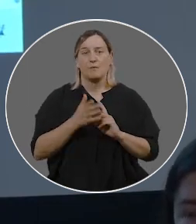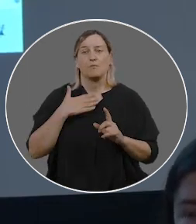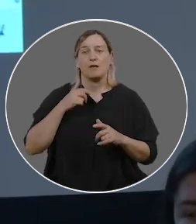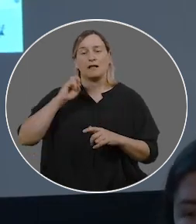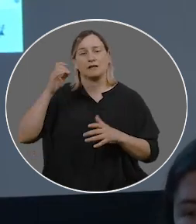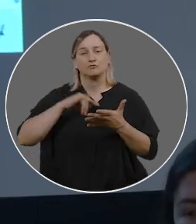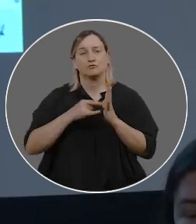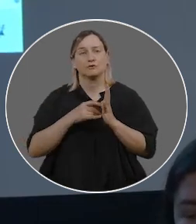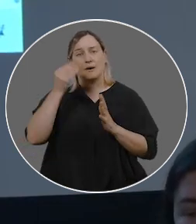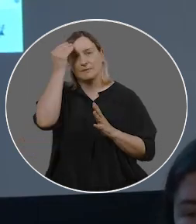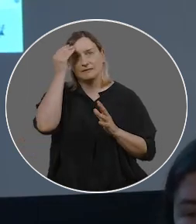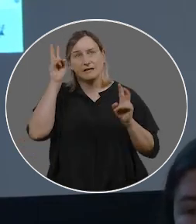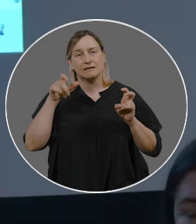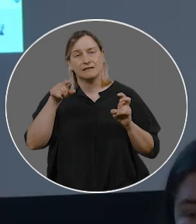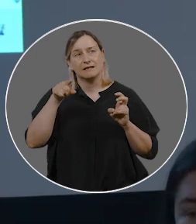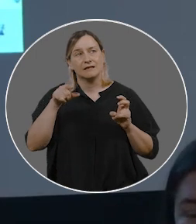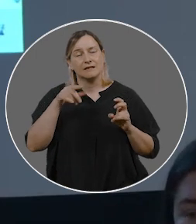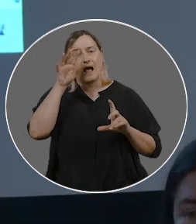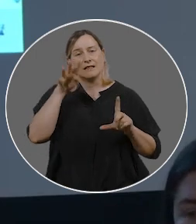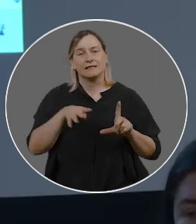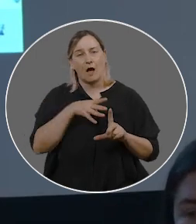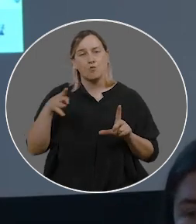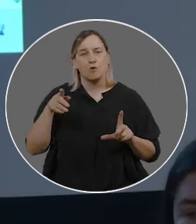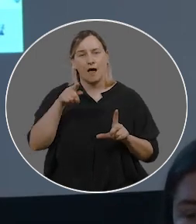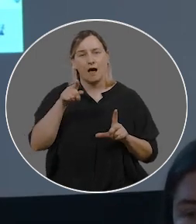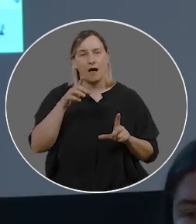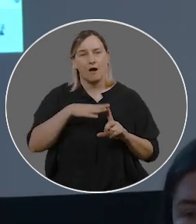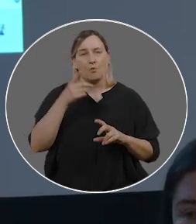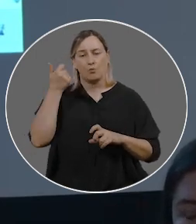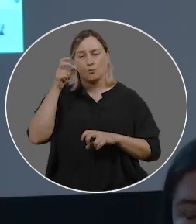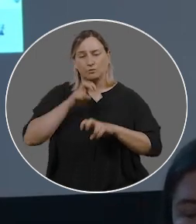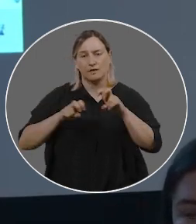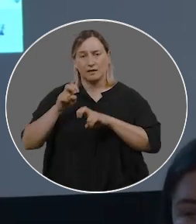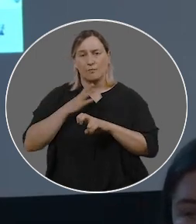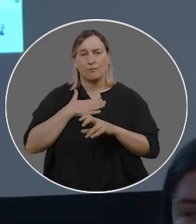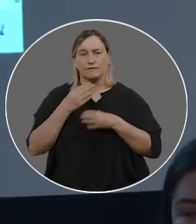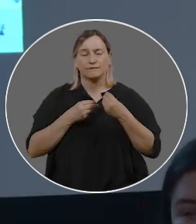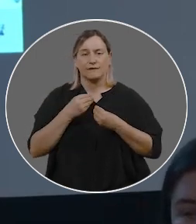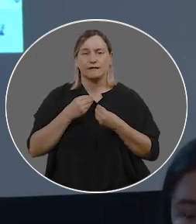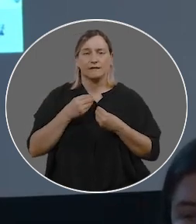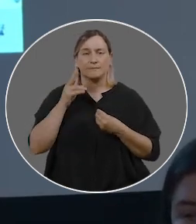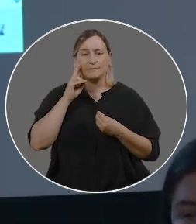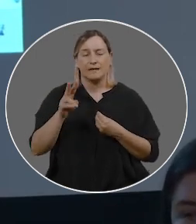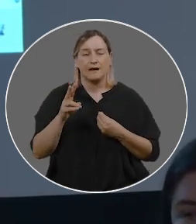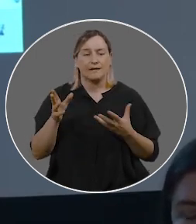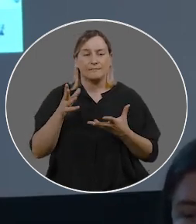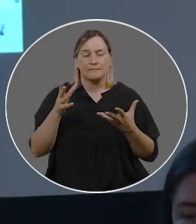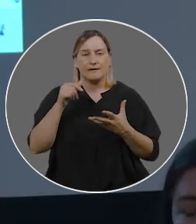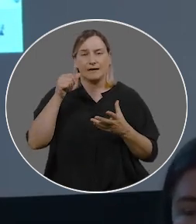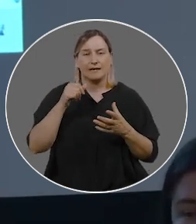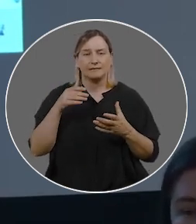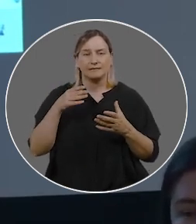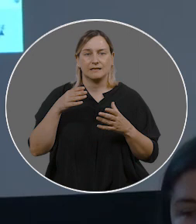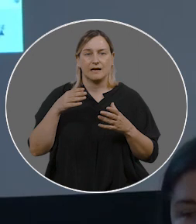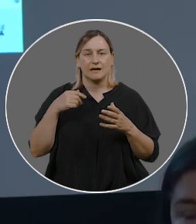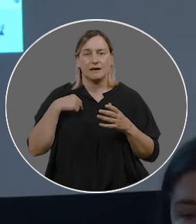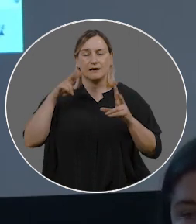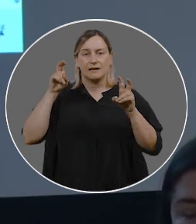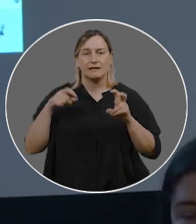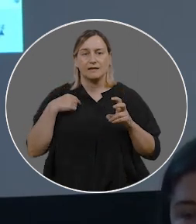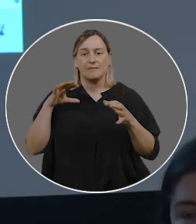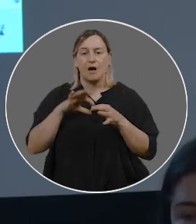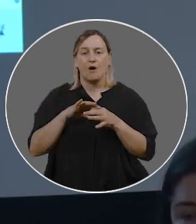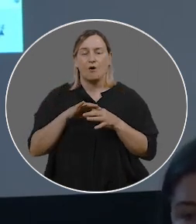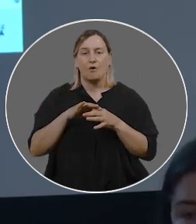pensant en això de la taula aquesta, que un cercador on poguessis mirar aquesta carrera, quines ponderacions té, o